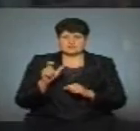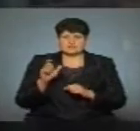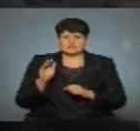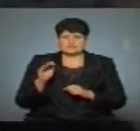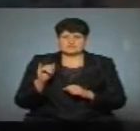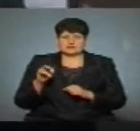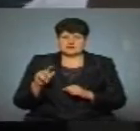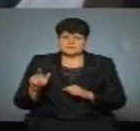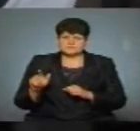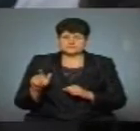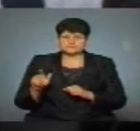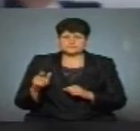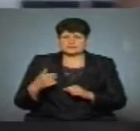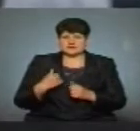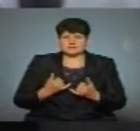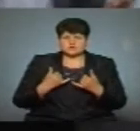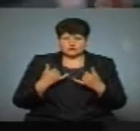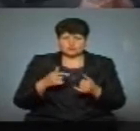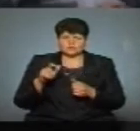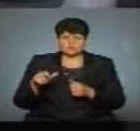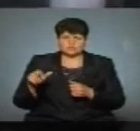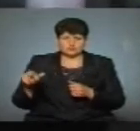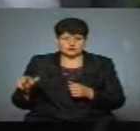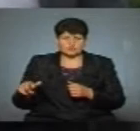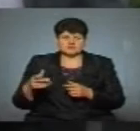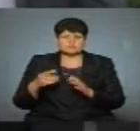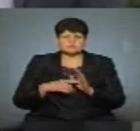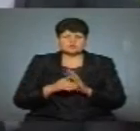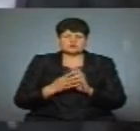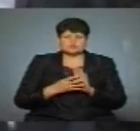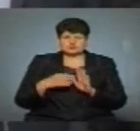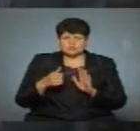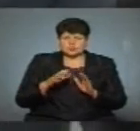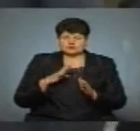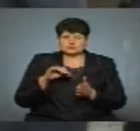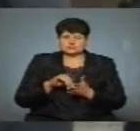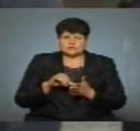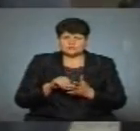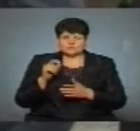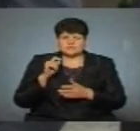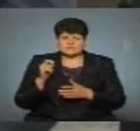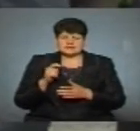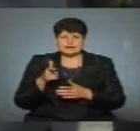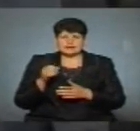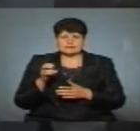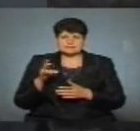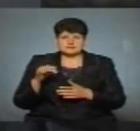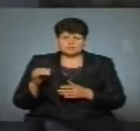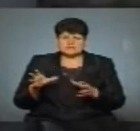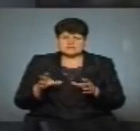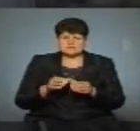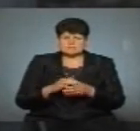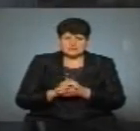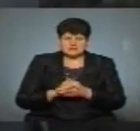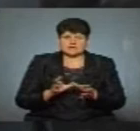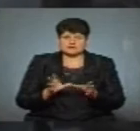Я вшановую героїв ще з початку 90-х років. Ще будучи членом Української гейської спілки, я вже зараз приймав